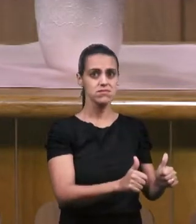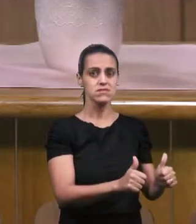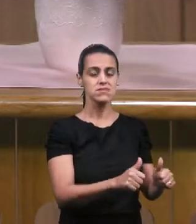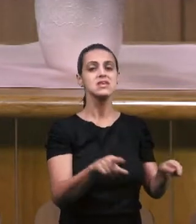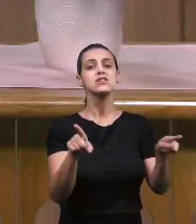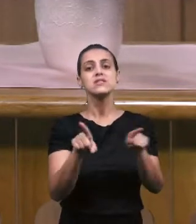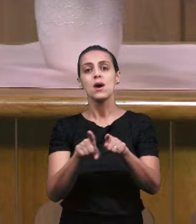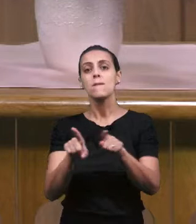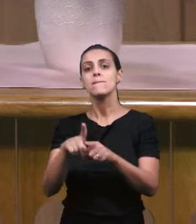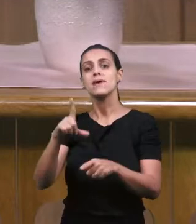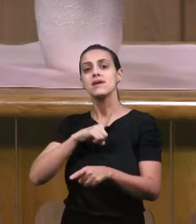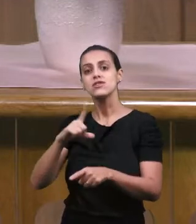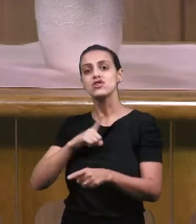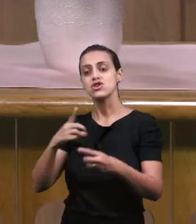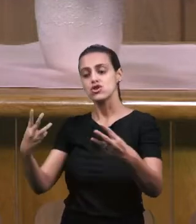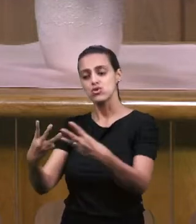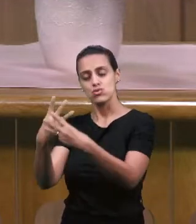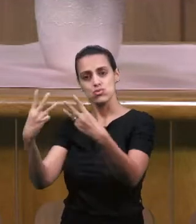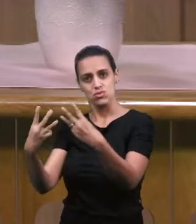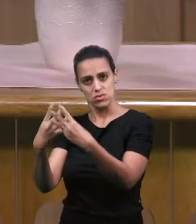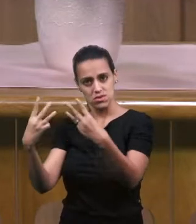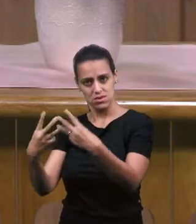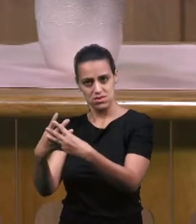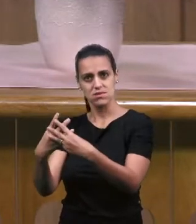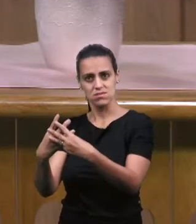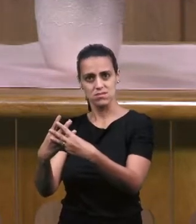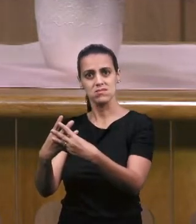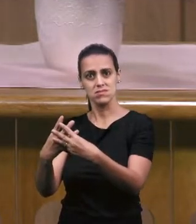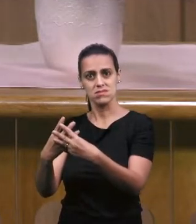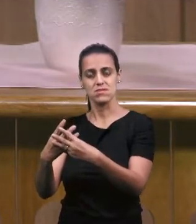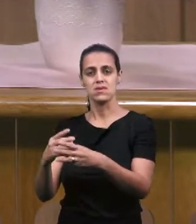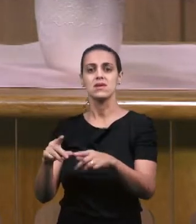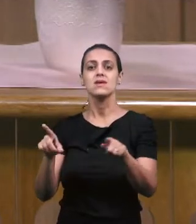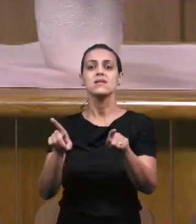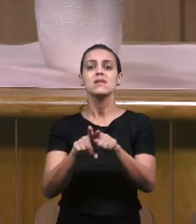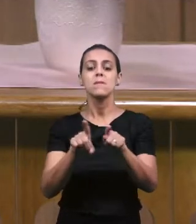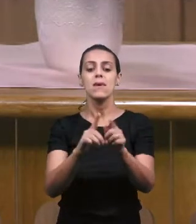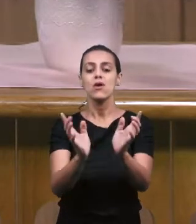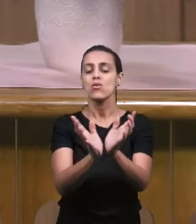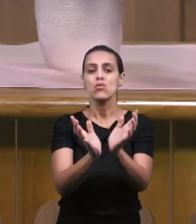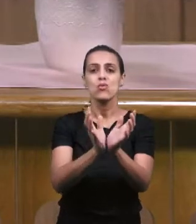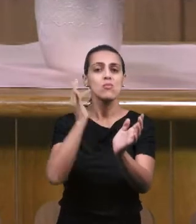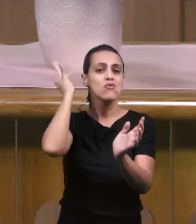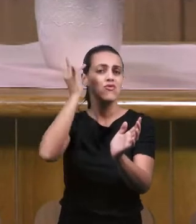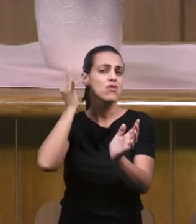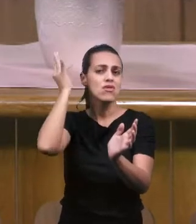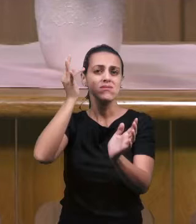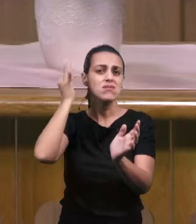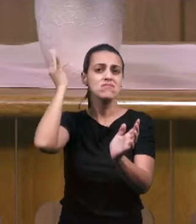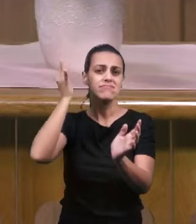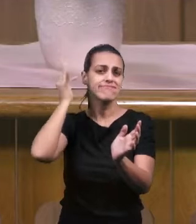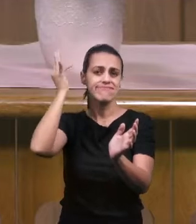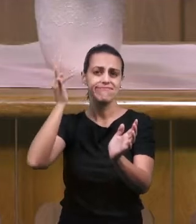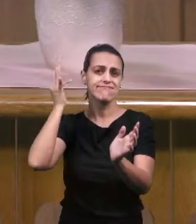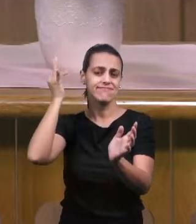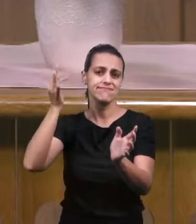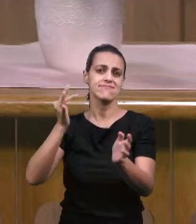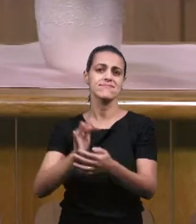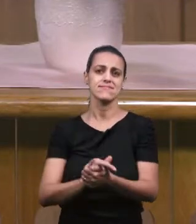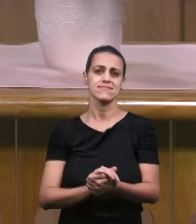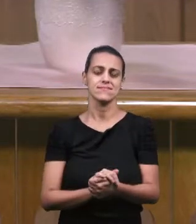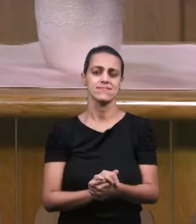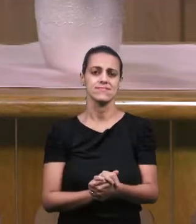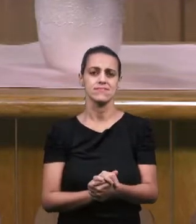duquel l'évangile avait sorti. Il y avait des groupes philosophiques avec beaucoup d'activités. Ils